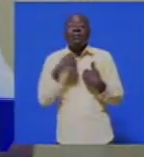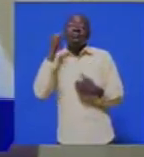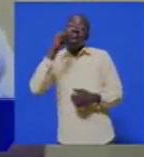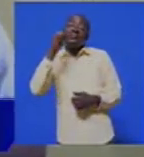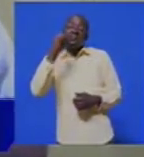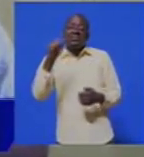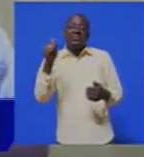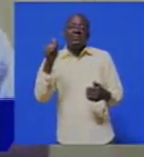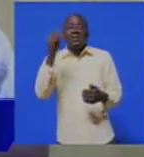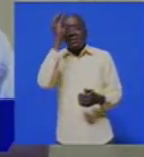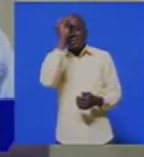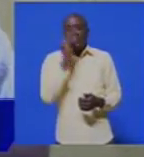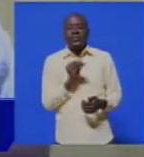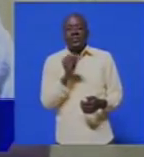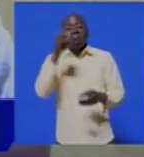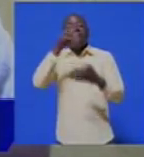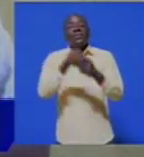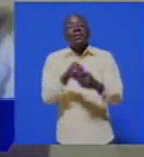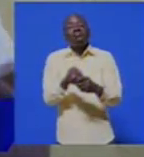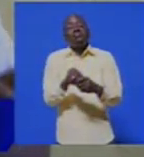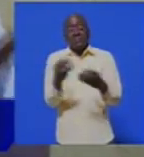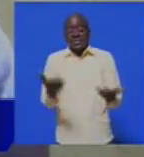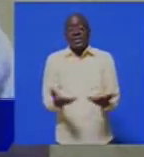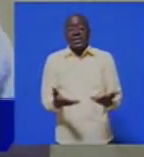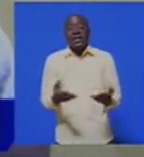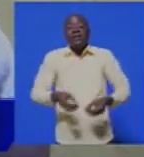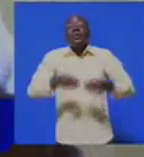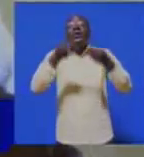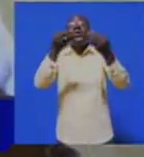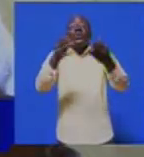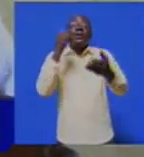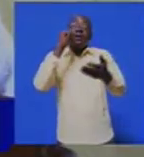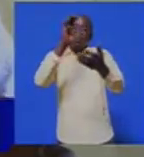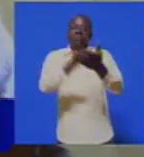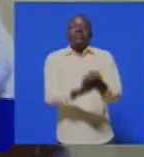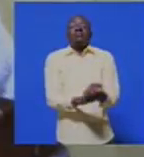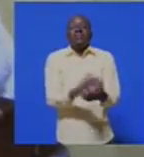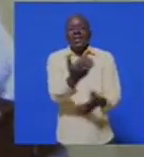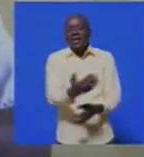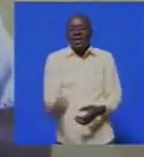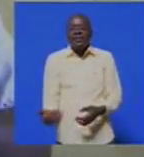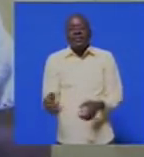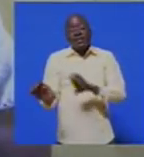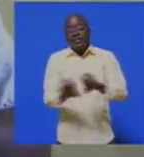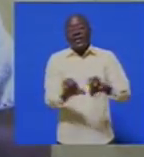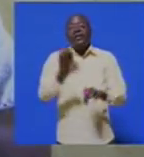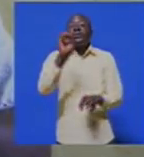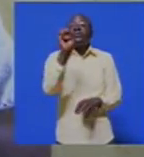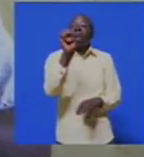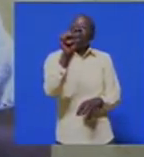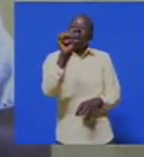toujours dans nos mains et que je l'ai confiée à une femme. L'enfant même fait le CE1 et les